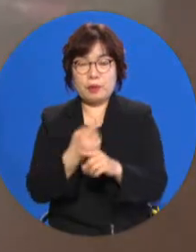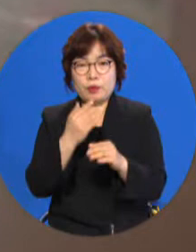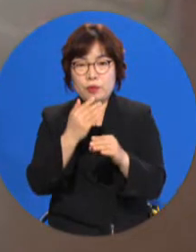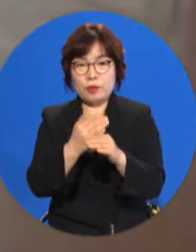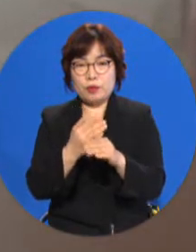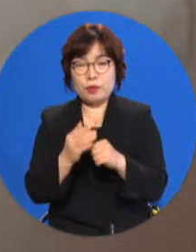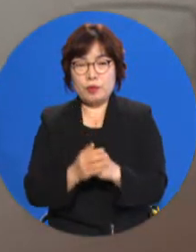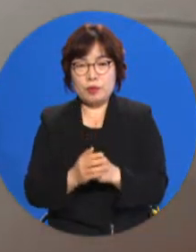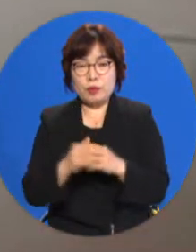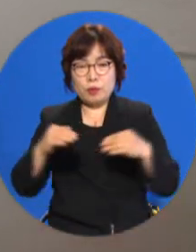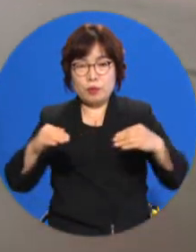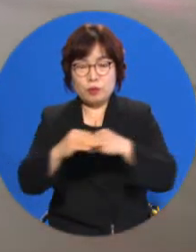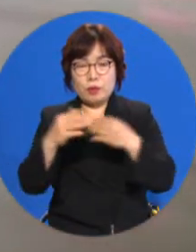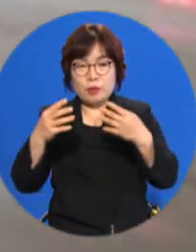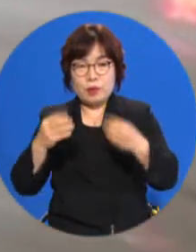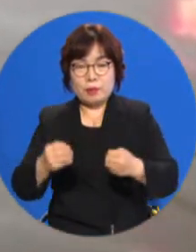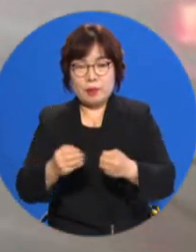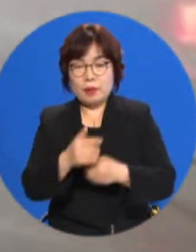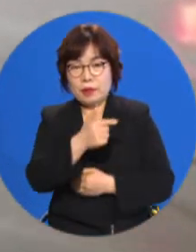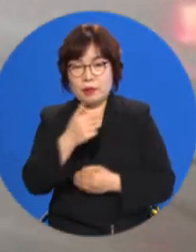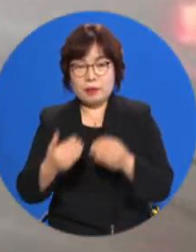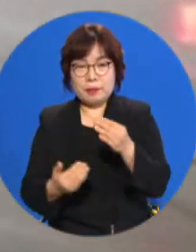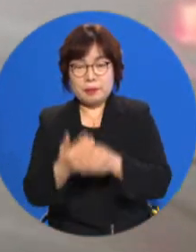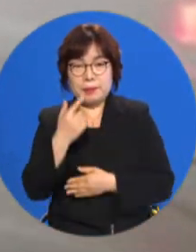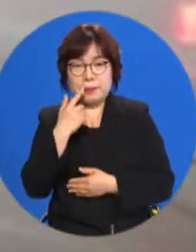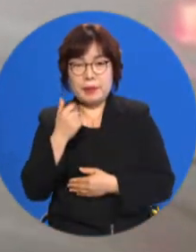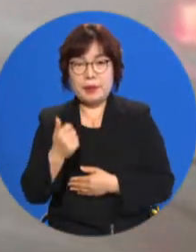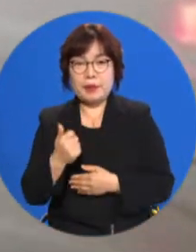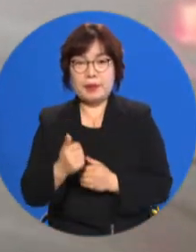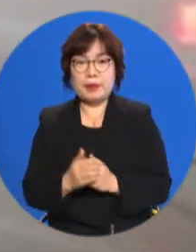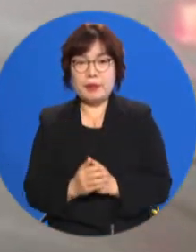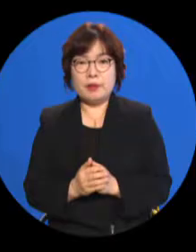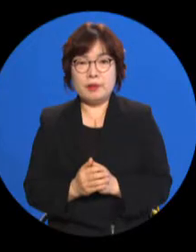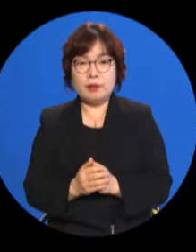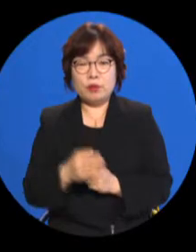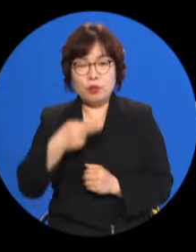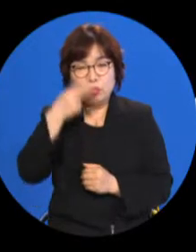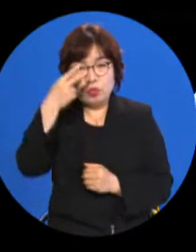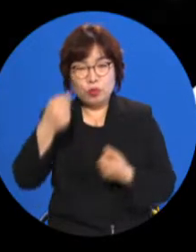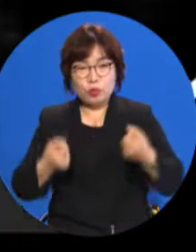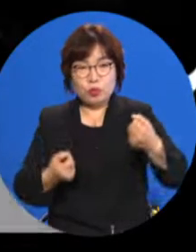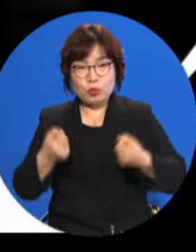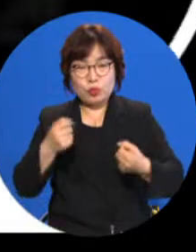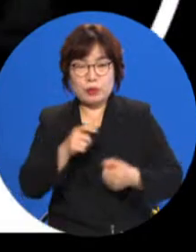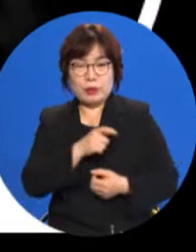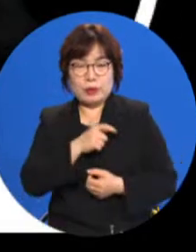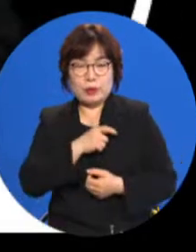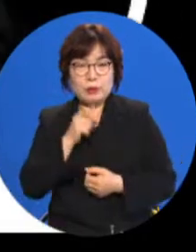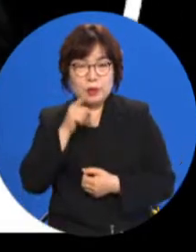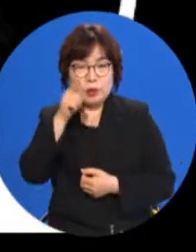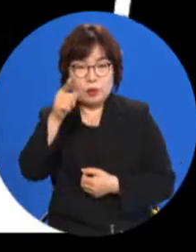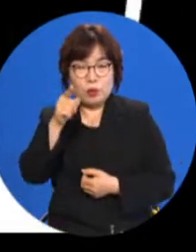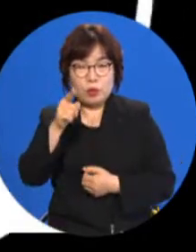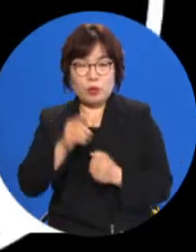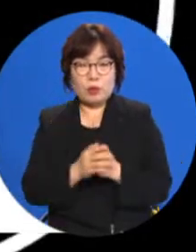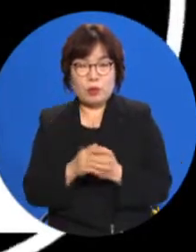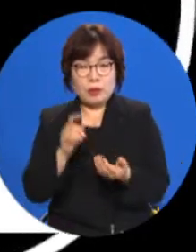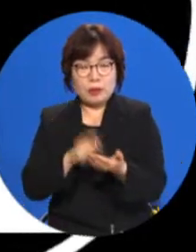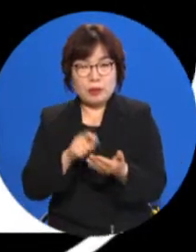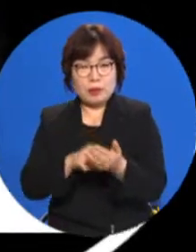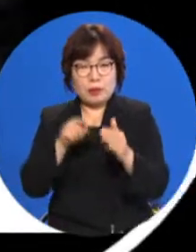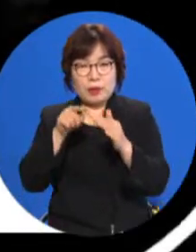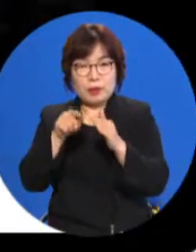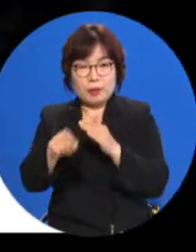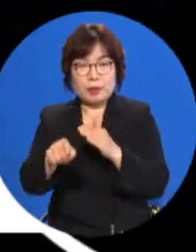차량의 밀집한 도로에서 자칫 대형 사고로 이어질 뻔 했습니다 음주 의심된다는 신고 떨어져 가지고